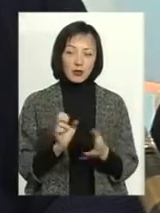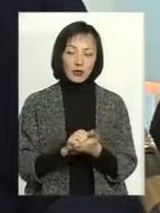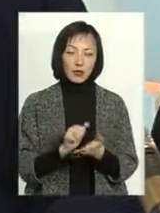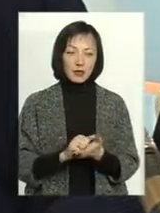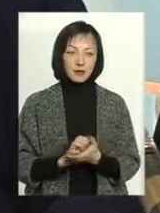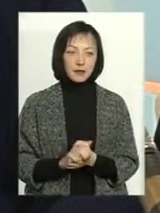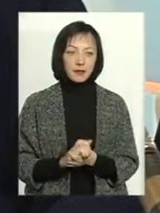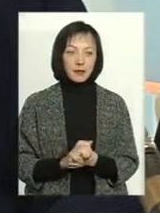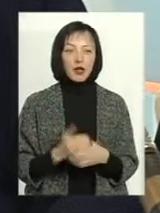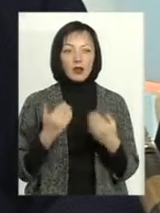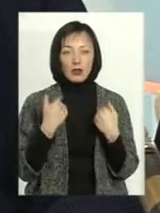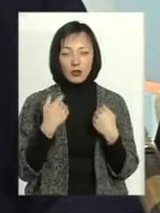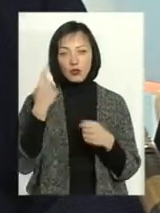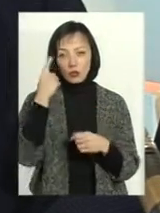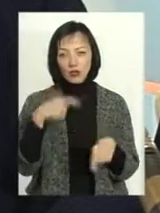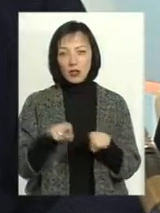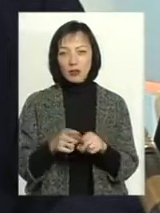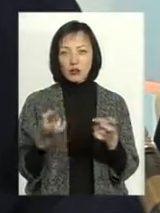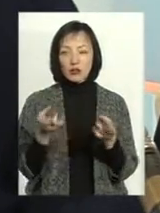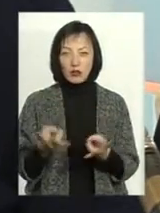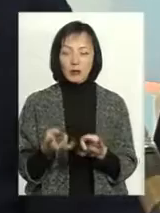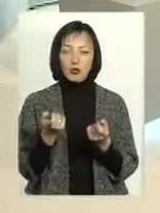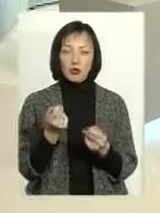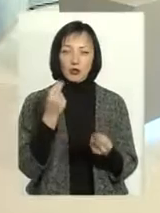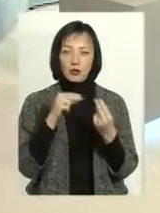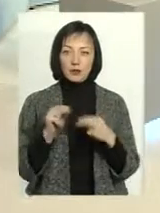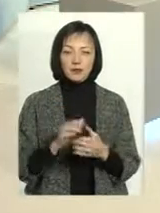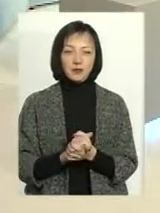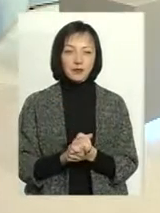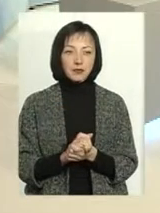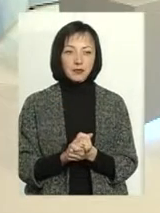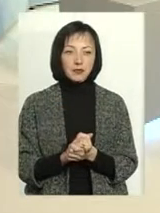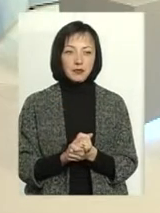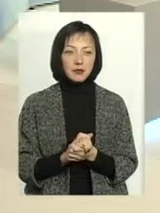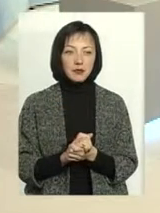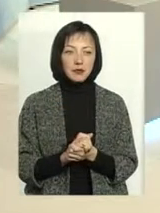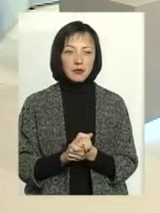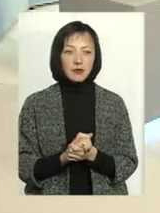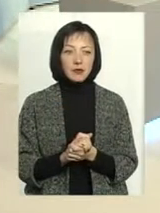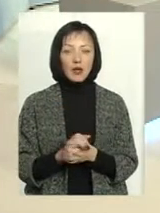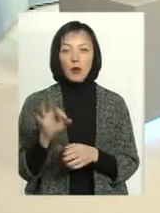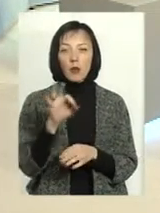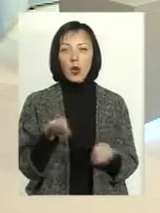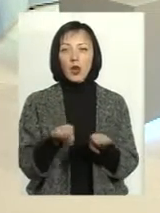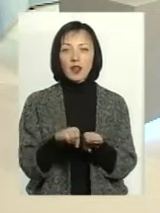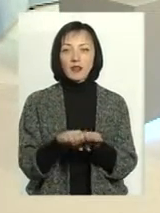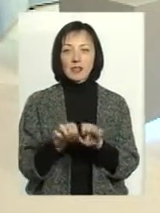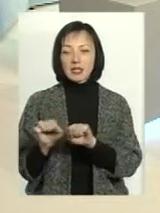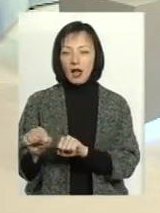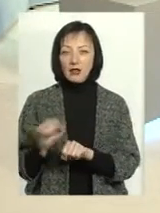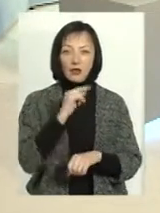документи. Тому я думаю, що таки потребує трошечки вдосконалення. Дуже декларативна ця норма про рівність